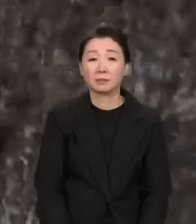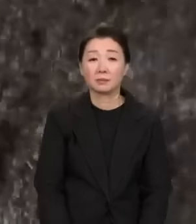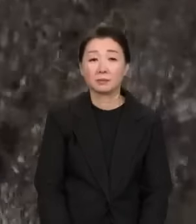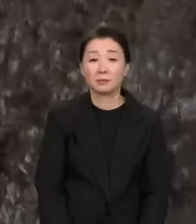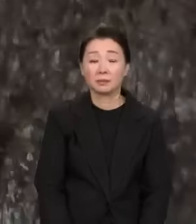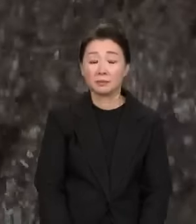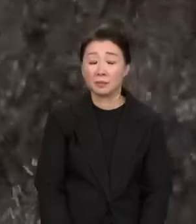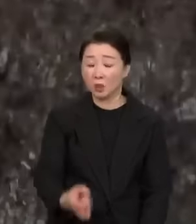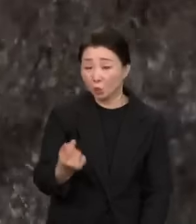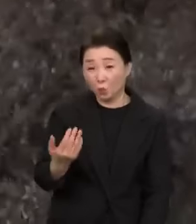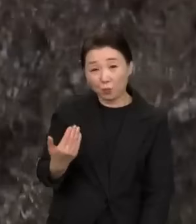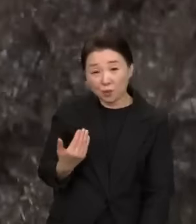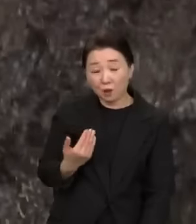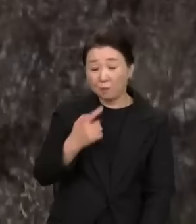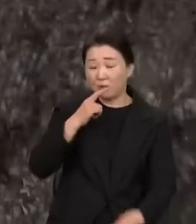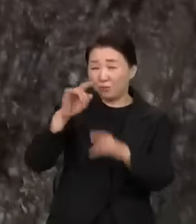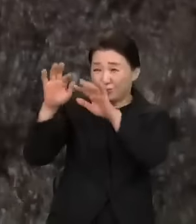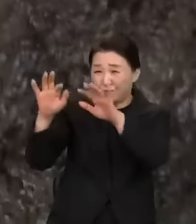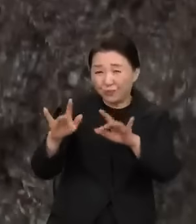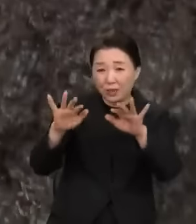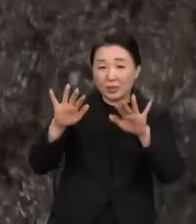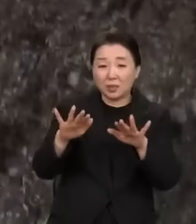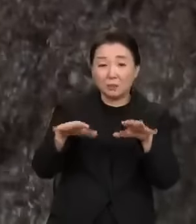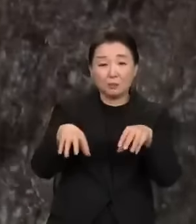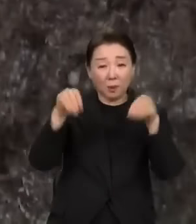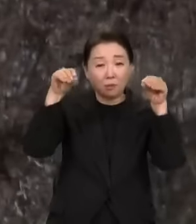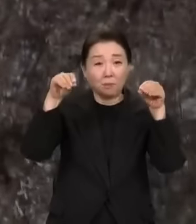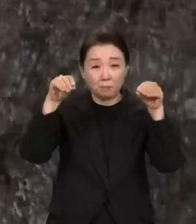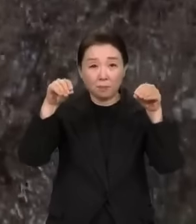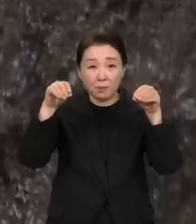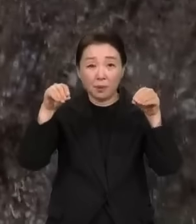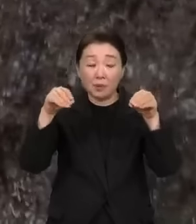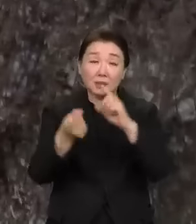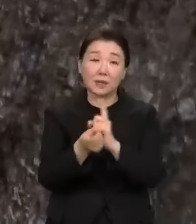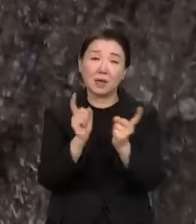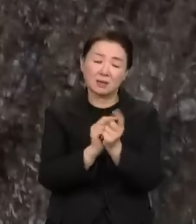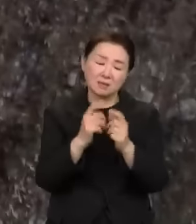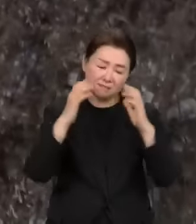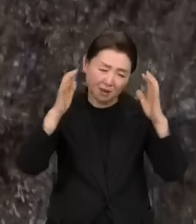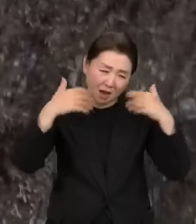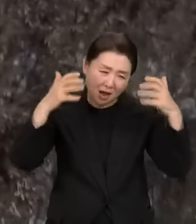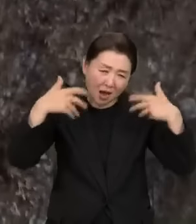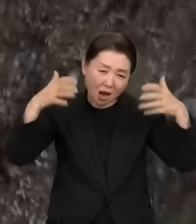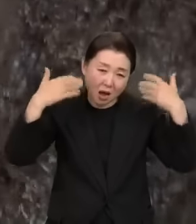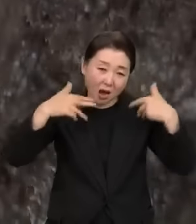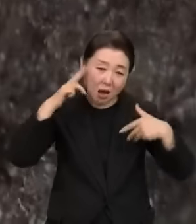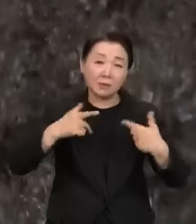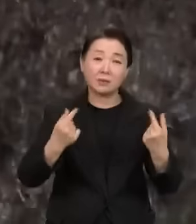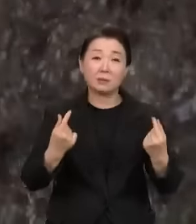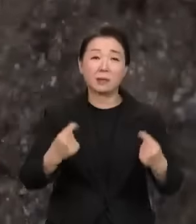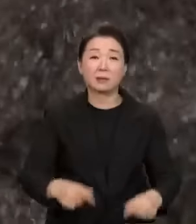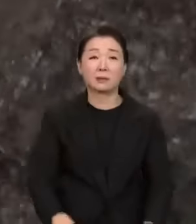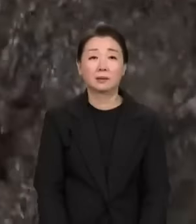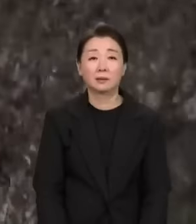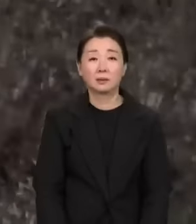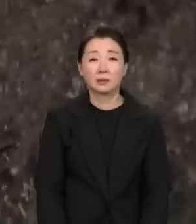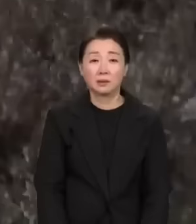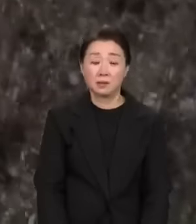네, 조금 전까지 날리던 눈발이 지금은 잠시 잦아들었습니다. 대신 강한 바람은 계속해서 불고 있습니다.